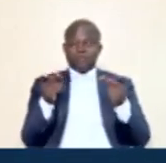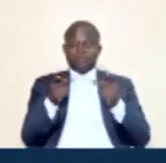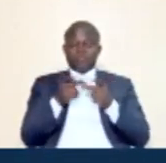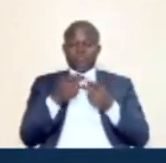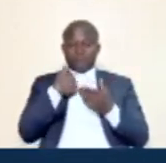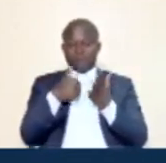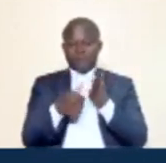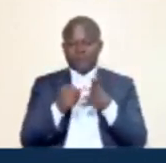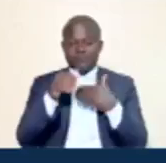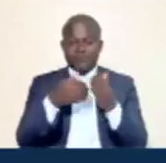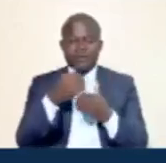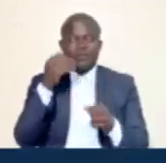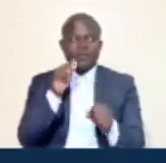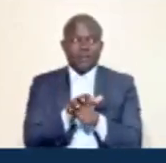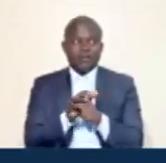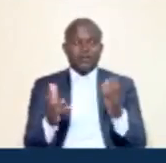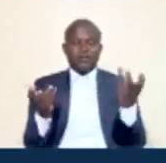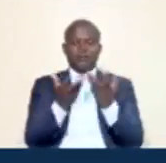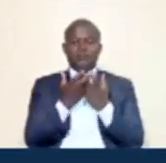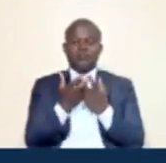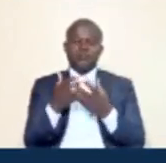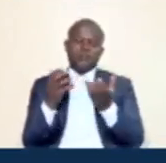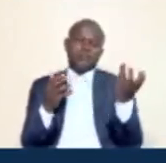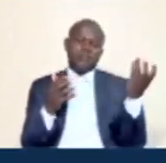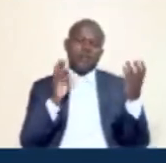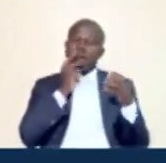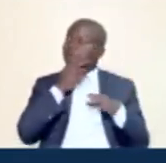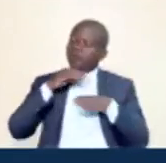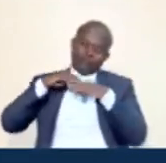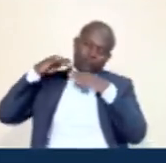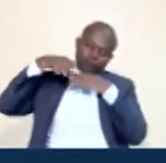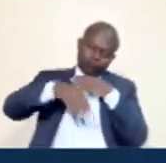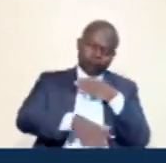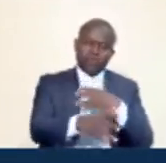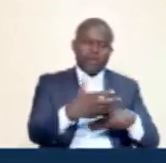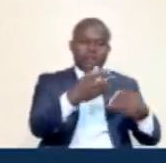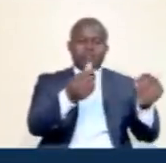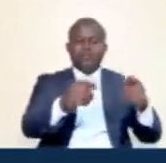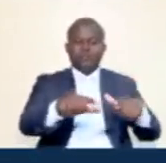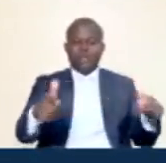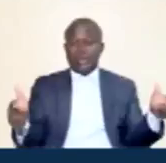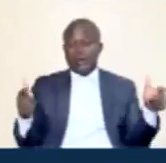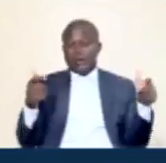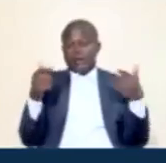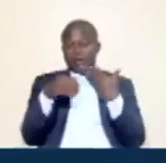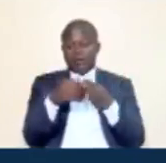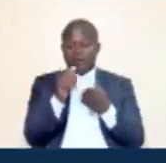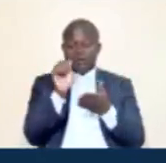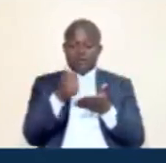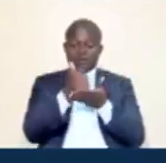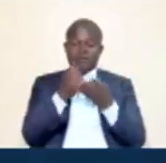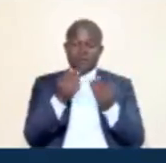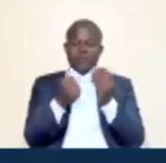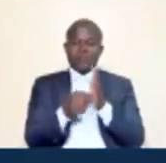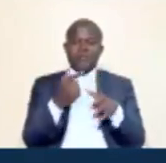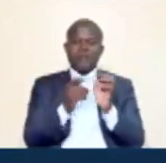duhura n'ibibazo bijyanye n'isuri. Nubwo hari ingamba nyinshi dushimira Leta ziri hariya zidufasha gukemura bimwe, ariko